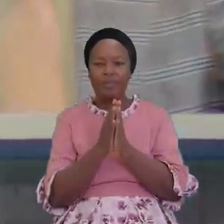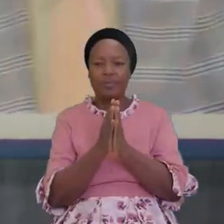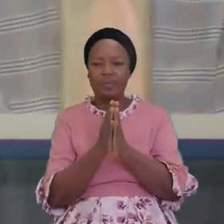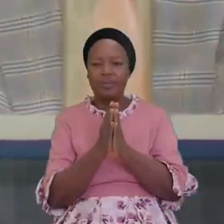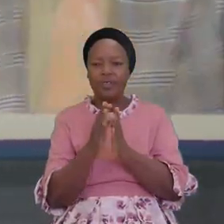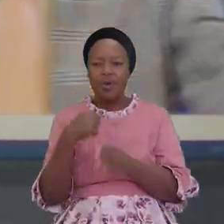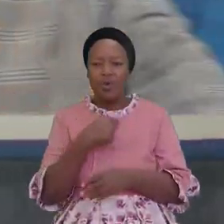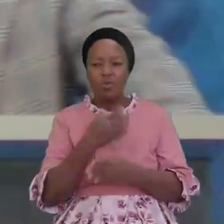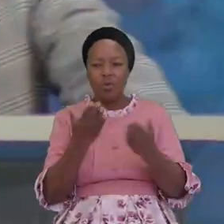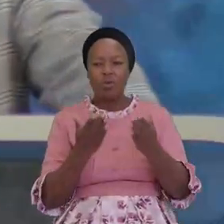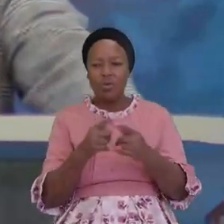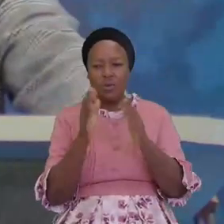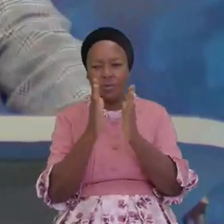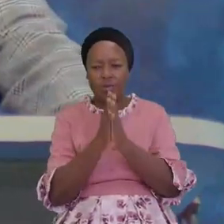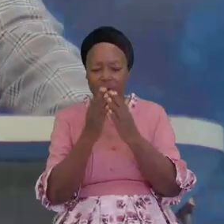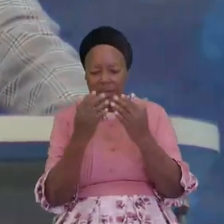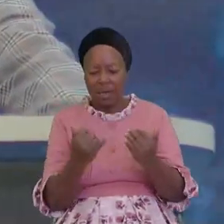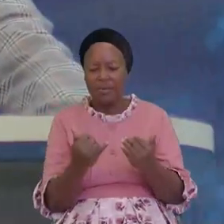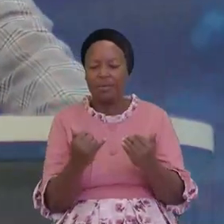La tête baissée, les yeux fermés.